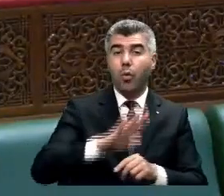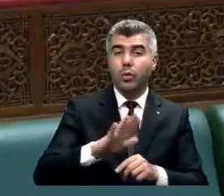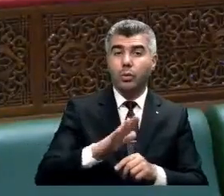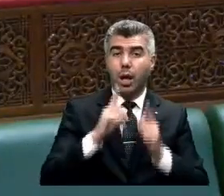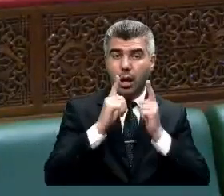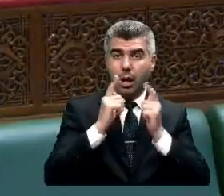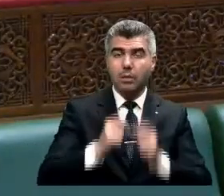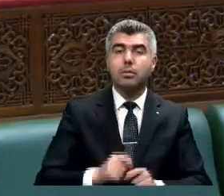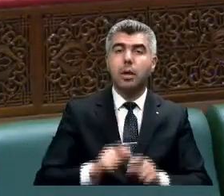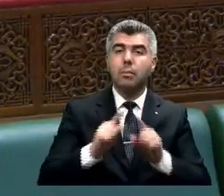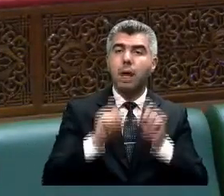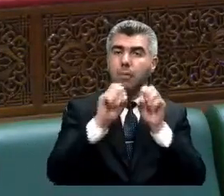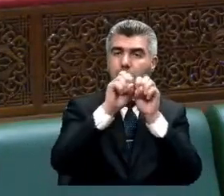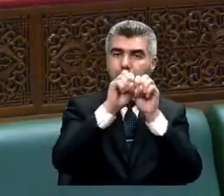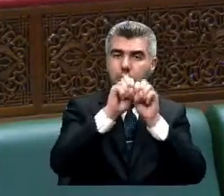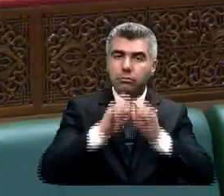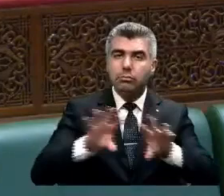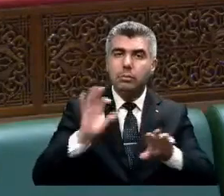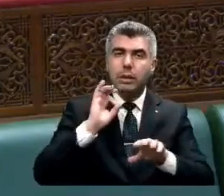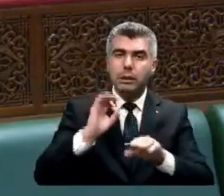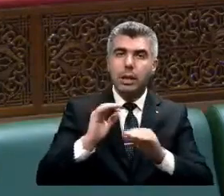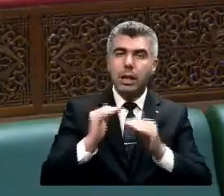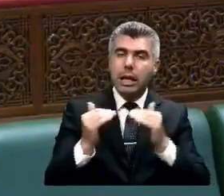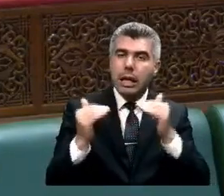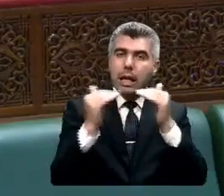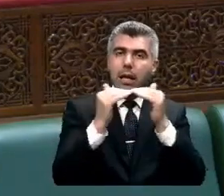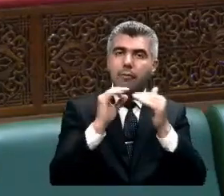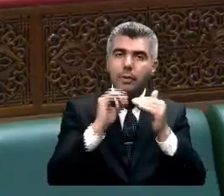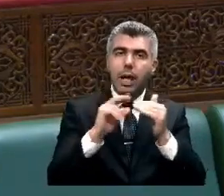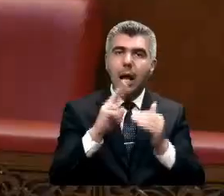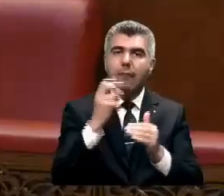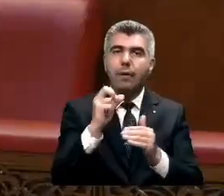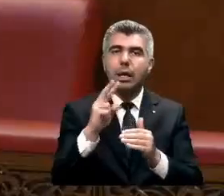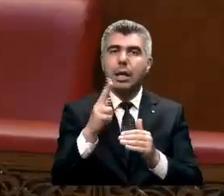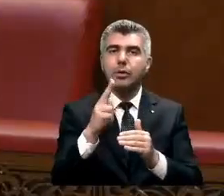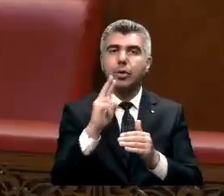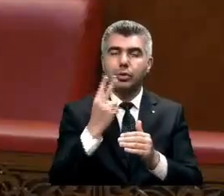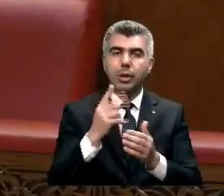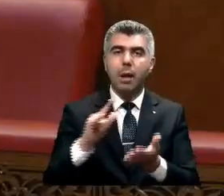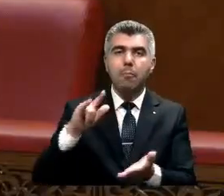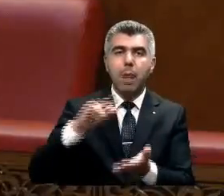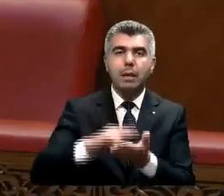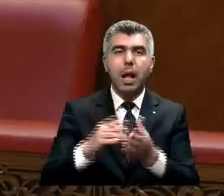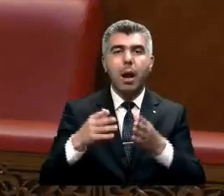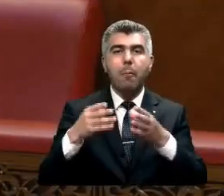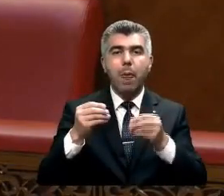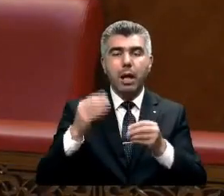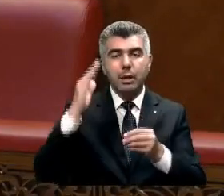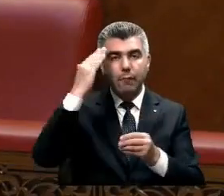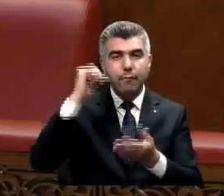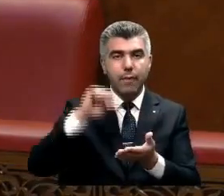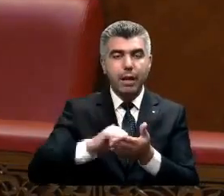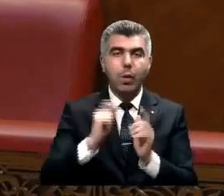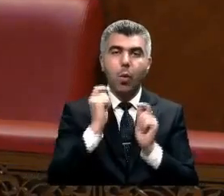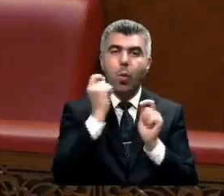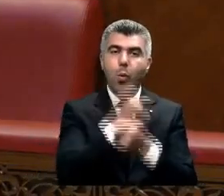وسيتم تعميم المنهجيه خلال سنه 2023 على مطارات مراكش المناره